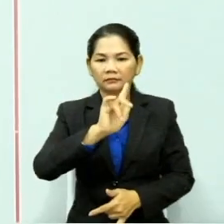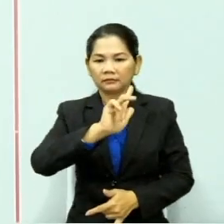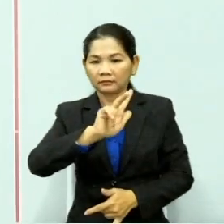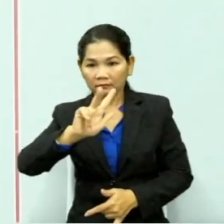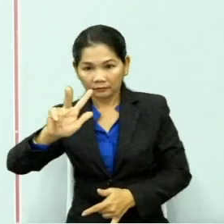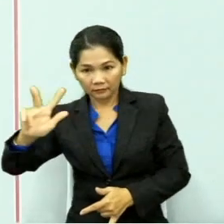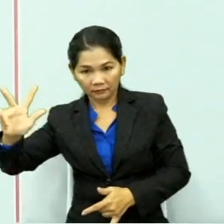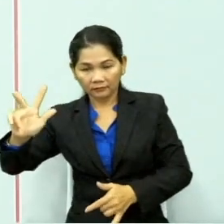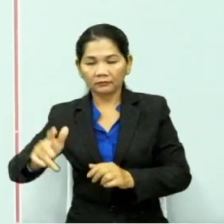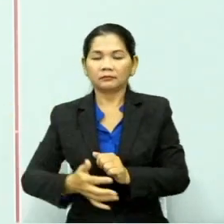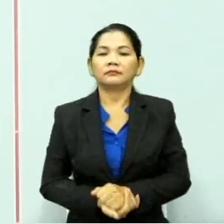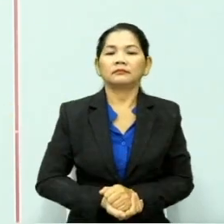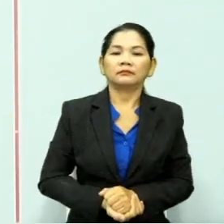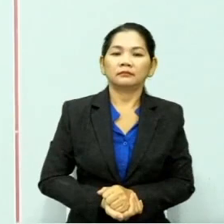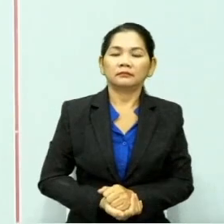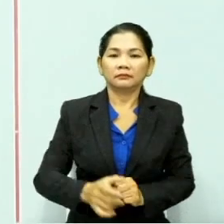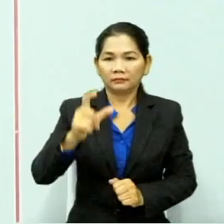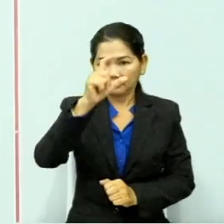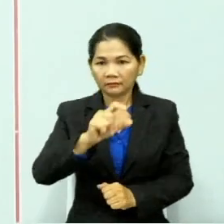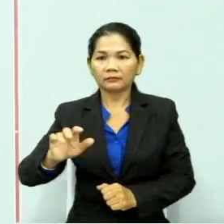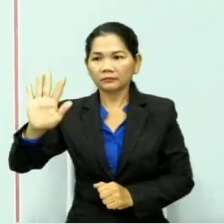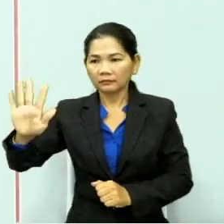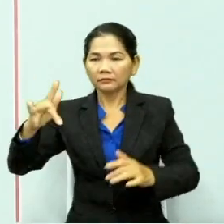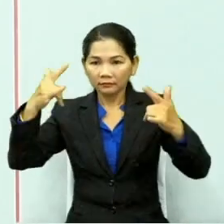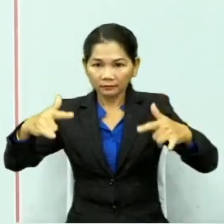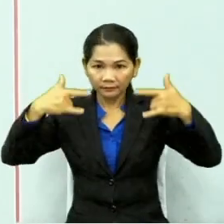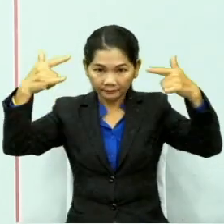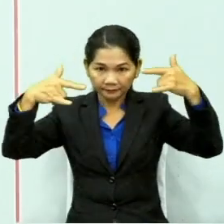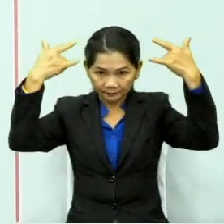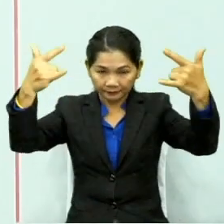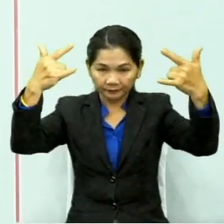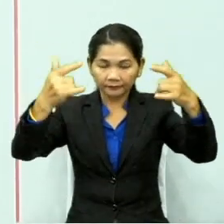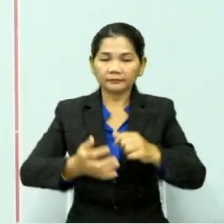sát ông cô bố vò